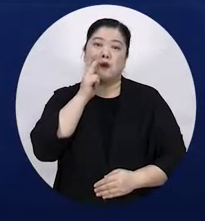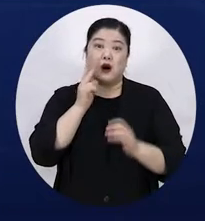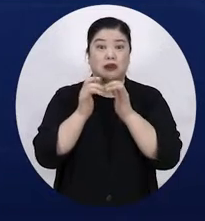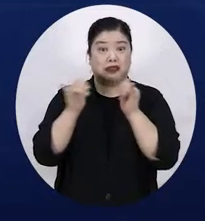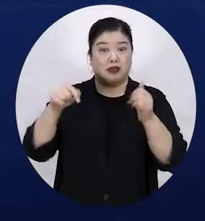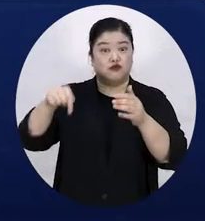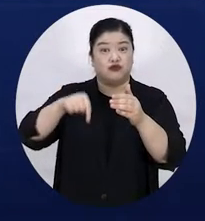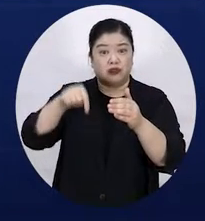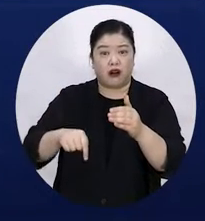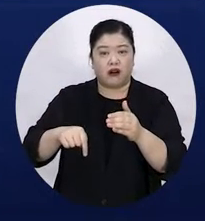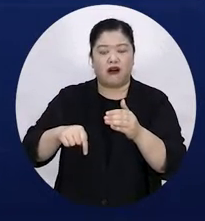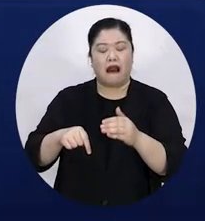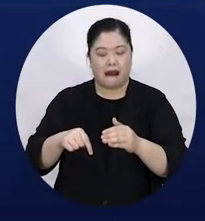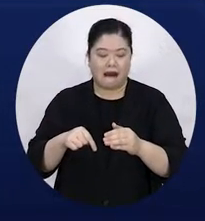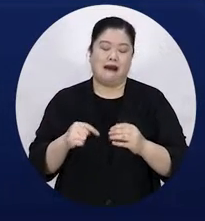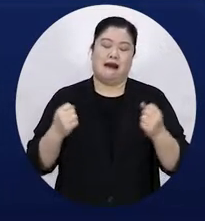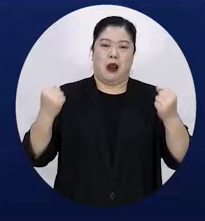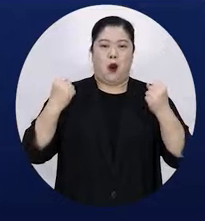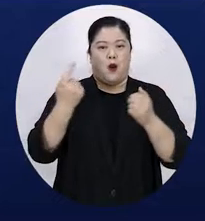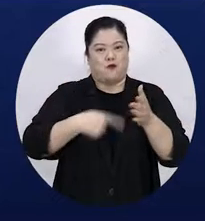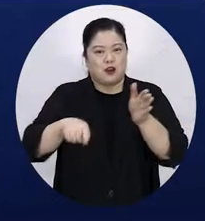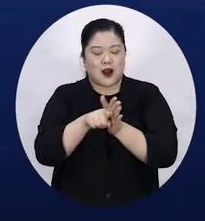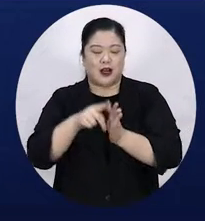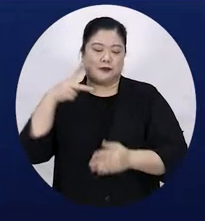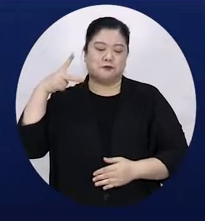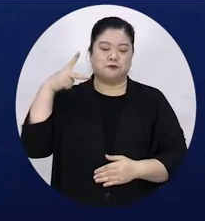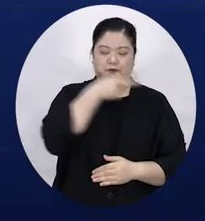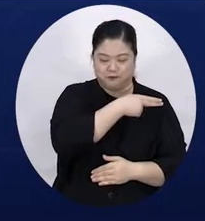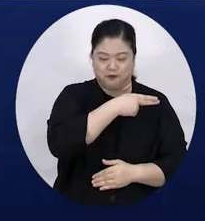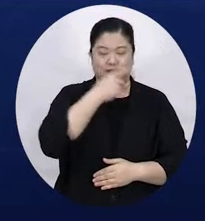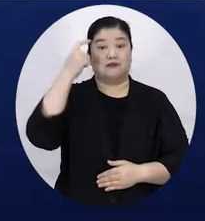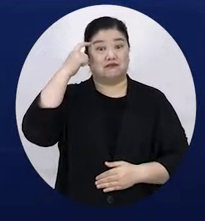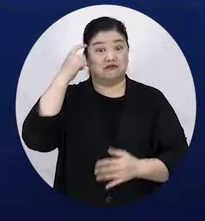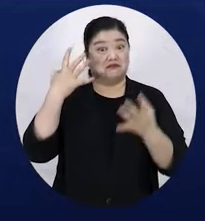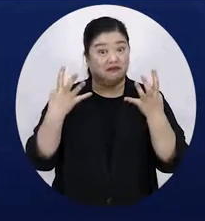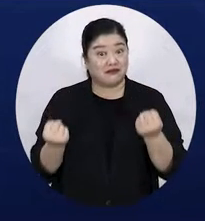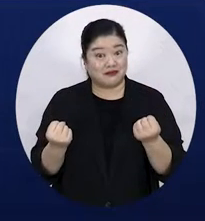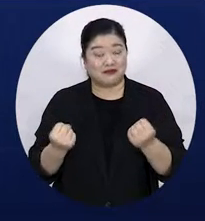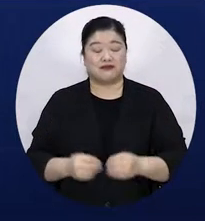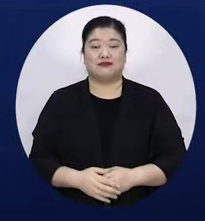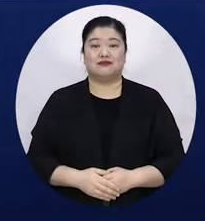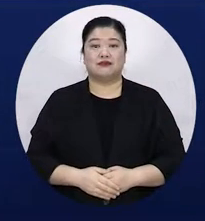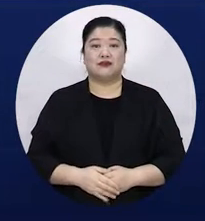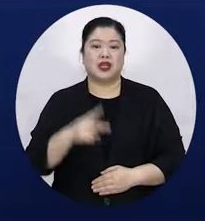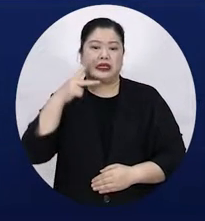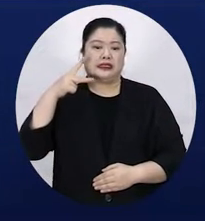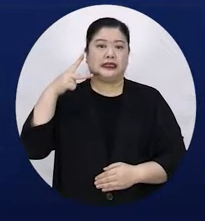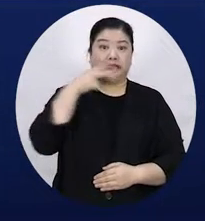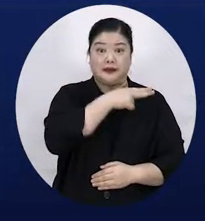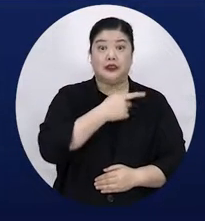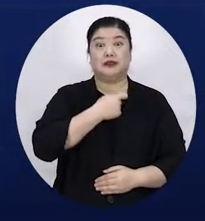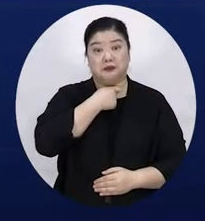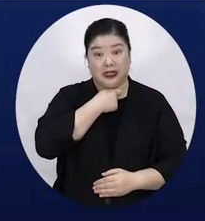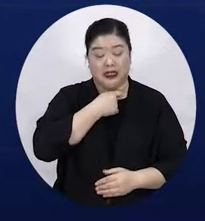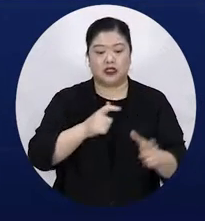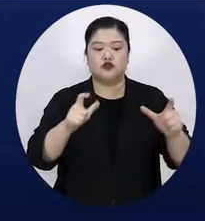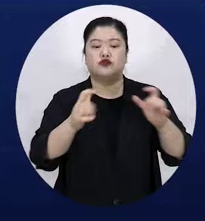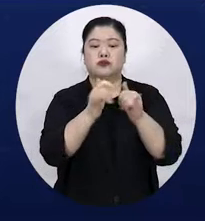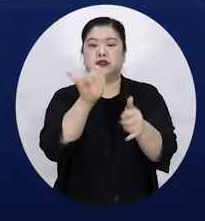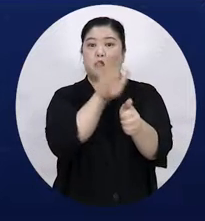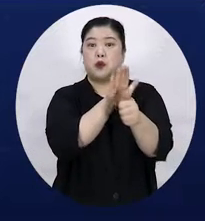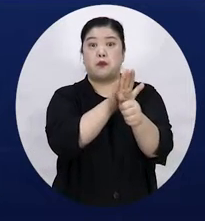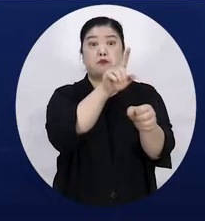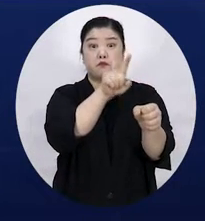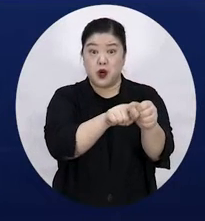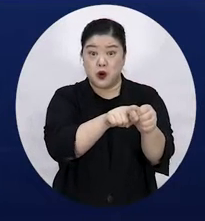흡연을 하는 분들 중에는 건강을 위해 금연 계획 많이 세우실 텐데요. 강서구가 금연에 도전하는 구민들을